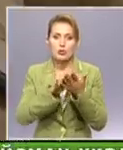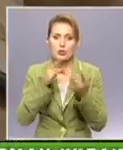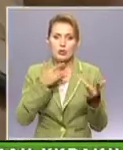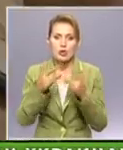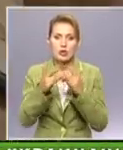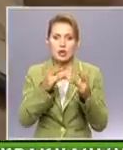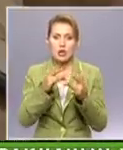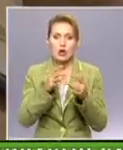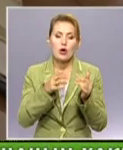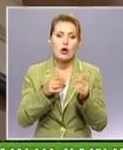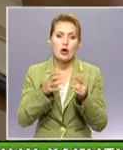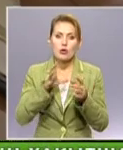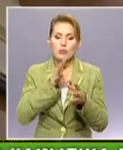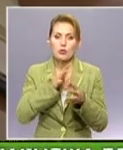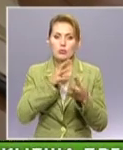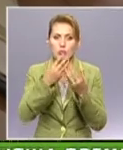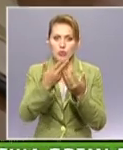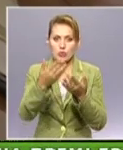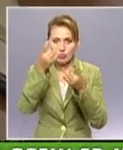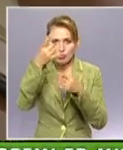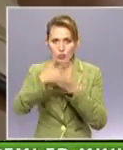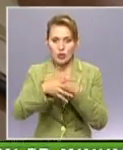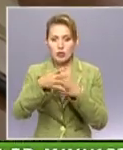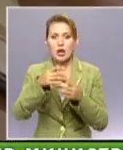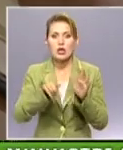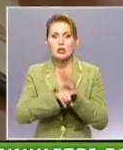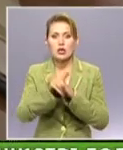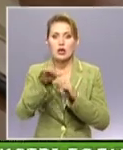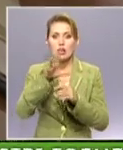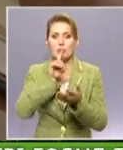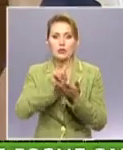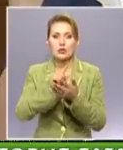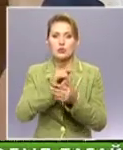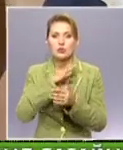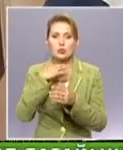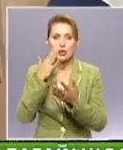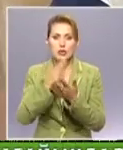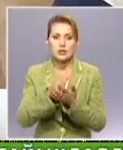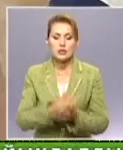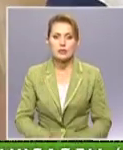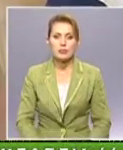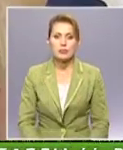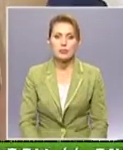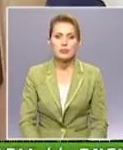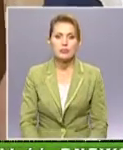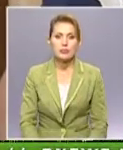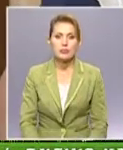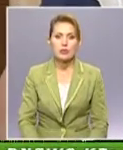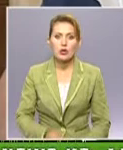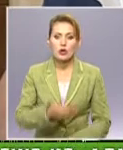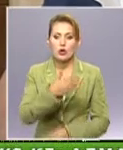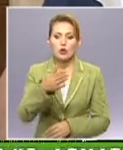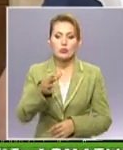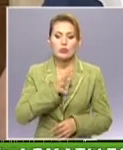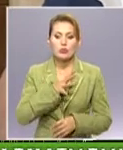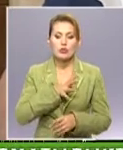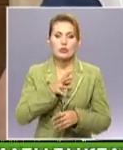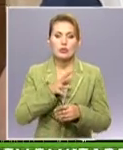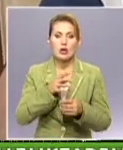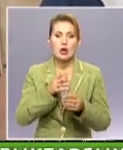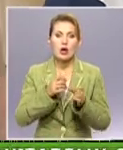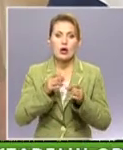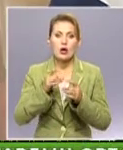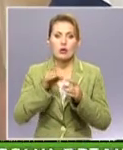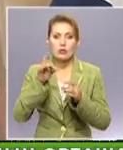жол бермей келе жатқан мәдени ошақтың жаңа маусымдағы міндеті де сол. Мүсіреп театры аптасына рекордтық